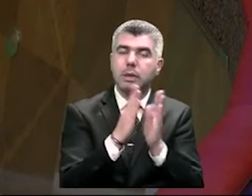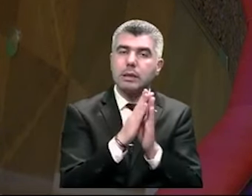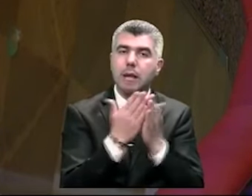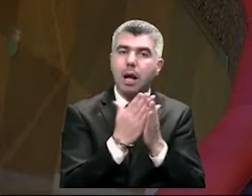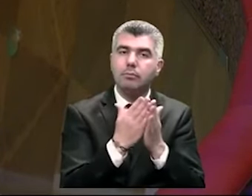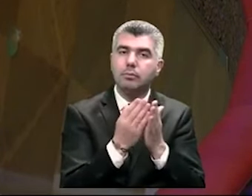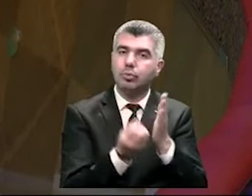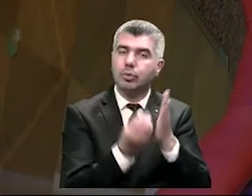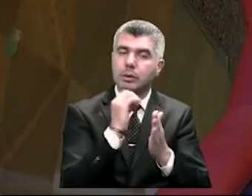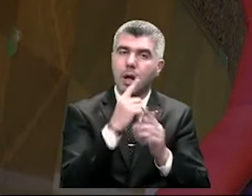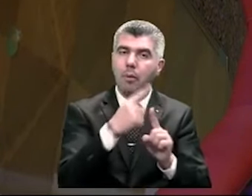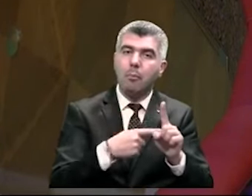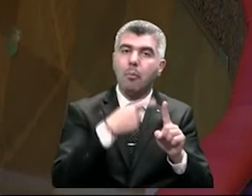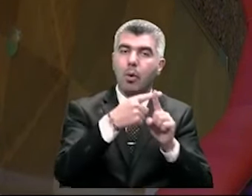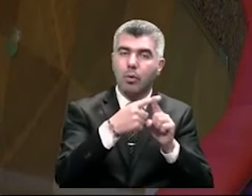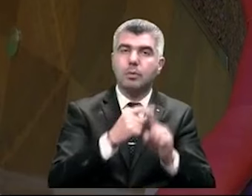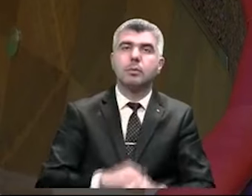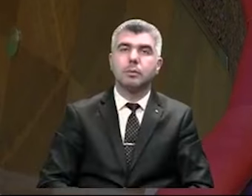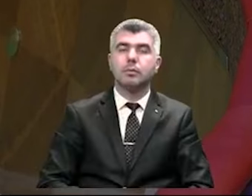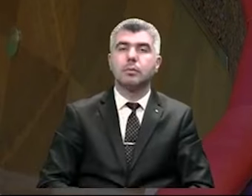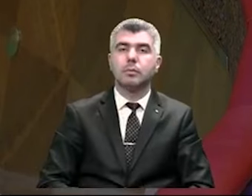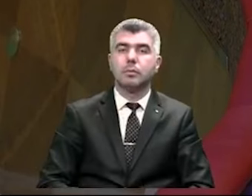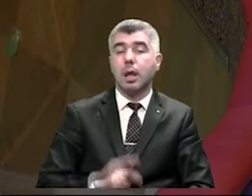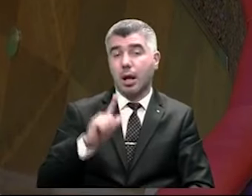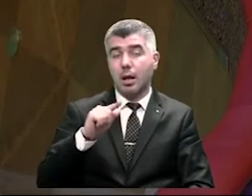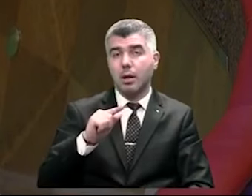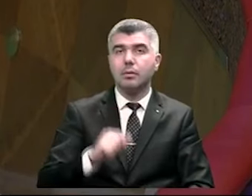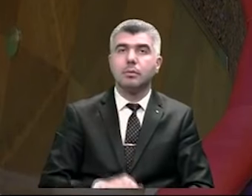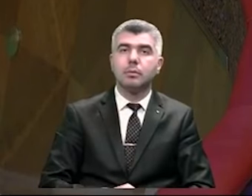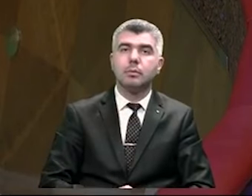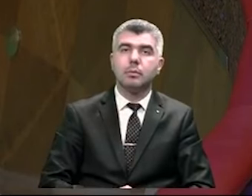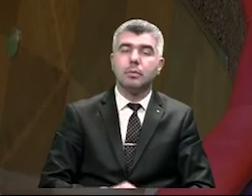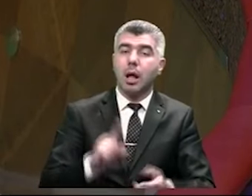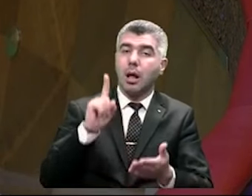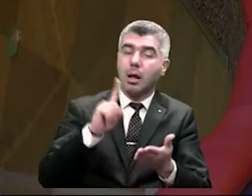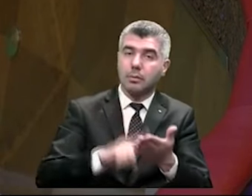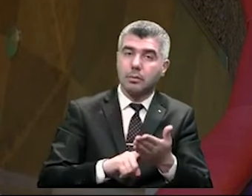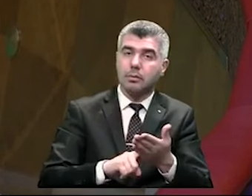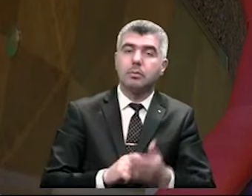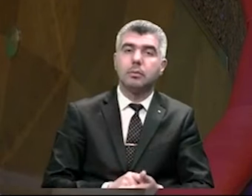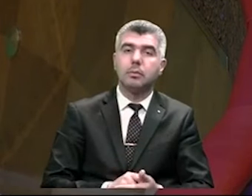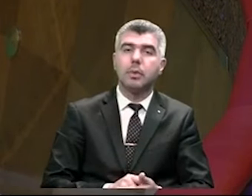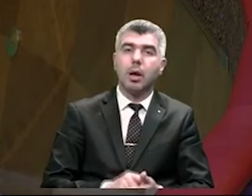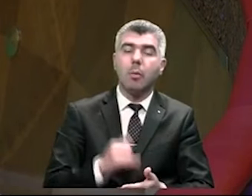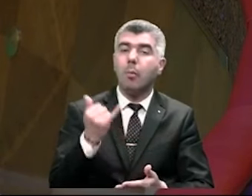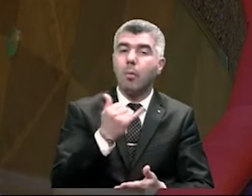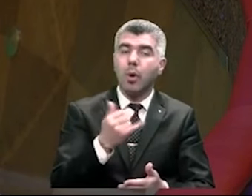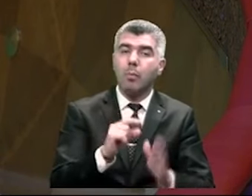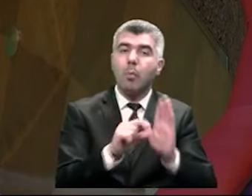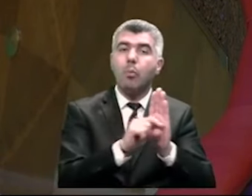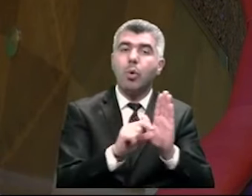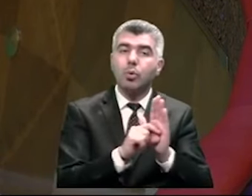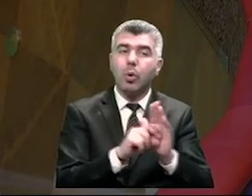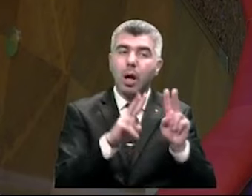القيمه ديال الدكتوه من بعض النقط هي الالزاميه ديال الاستجابه ديال مواضيع البحث